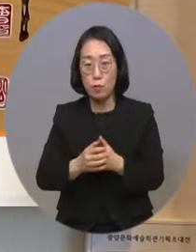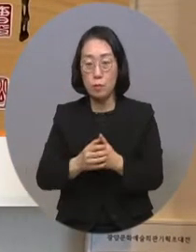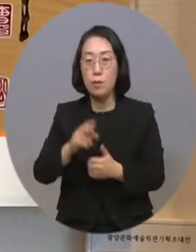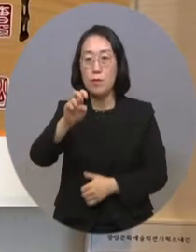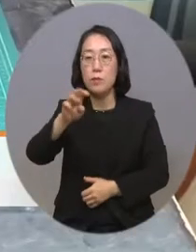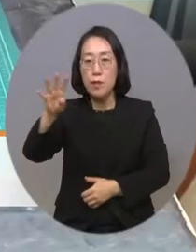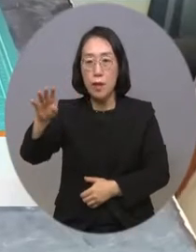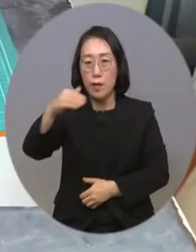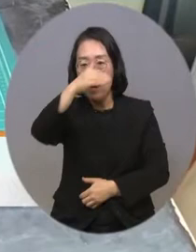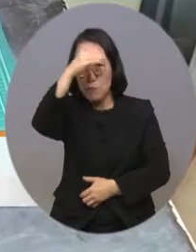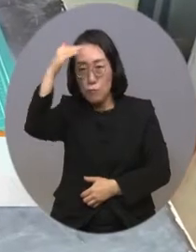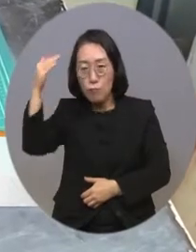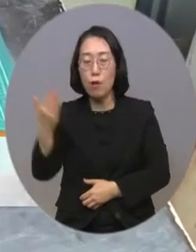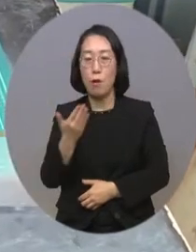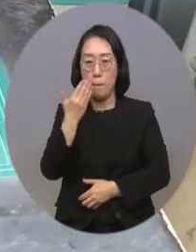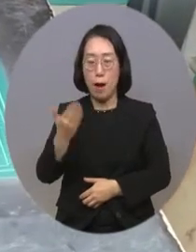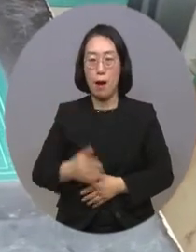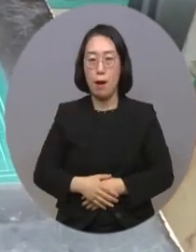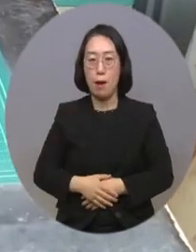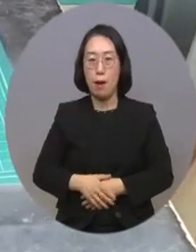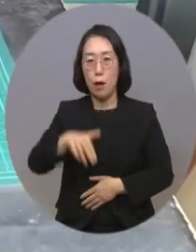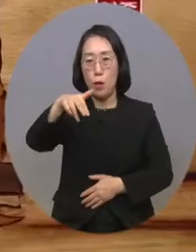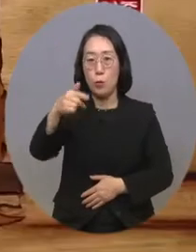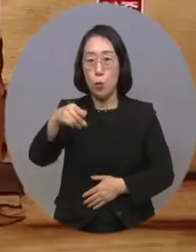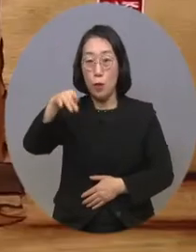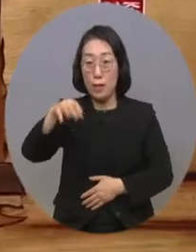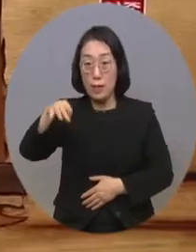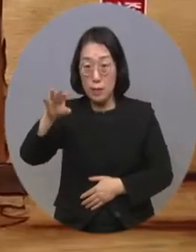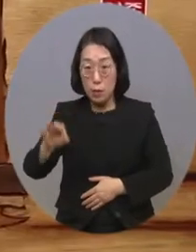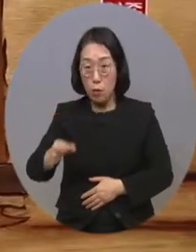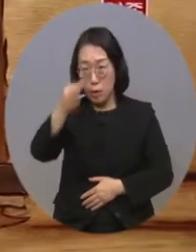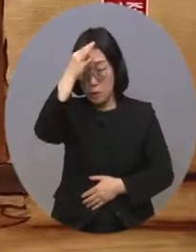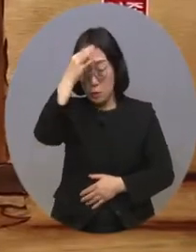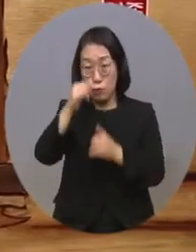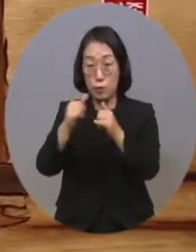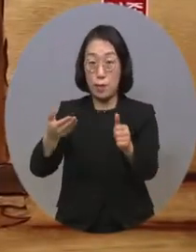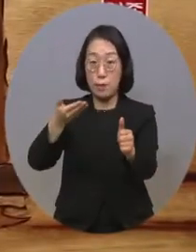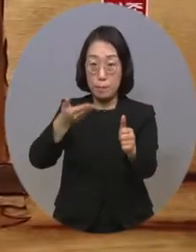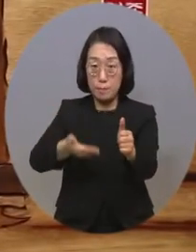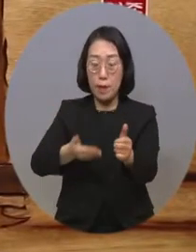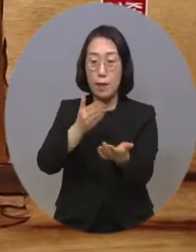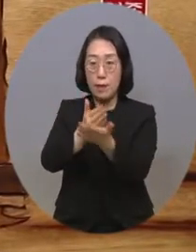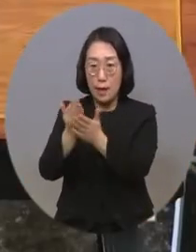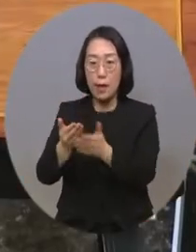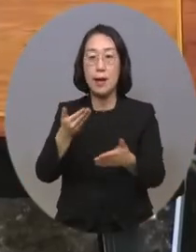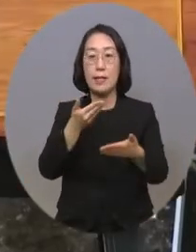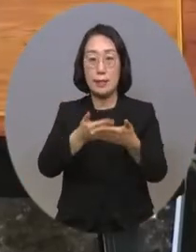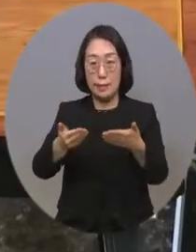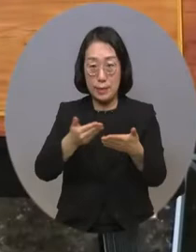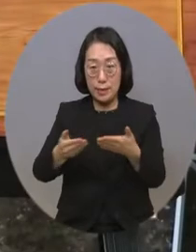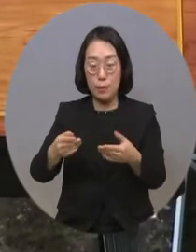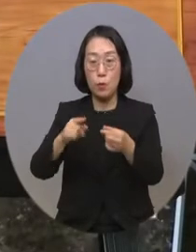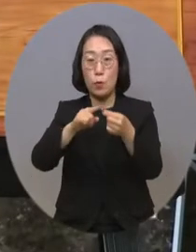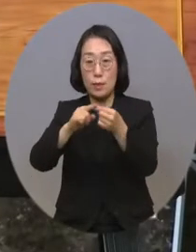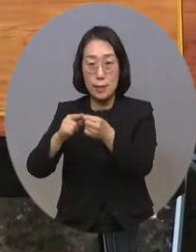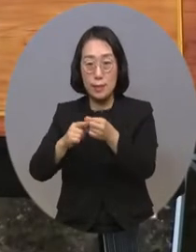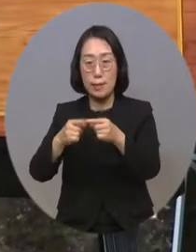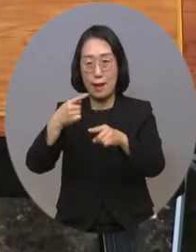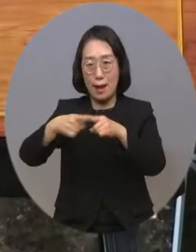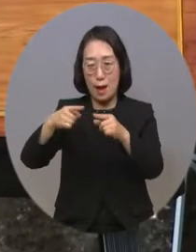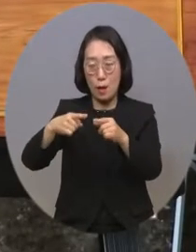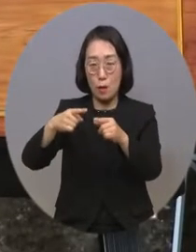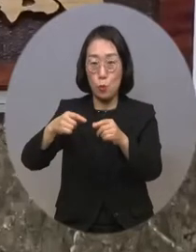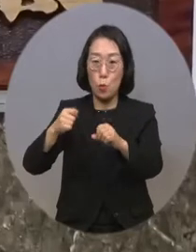있습니다. 송천 조기성 서각 명인이 다양한 모양의 밑그림과 글씨를 칼로